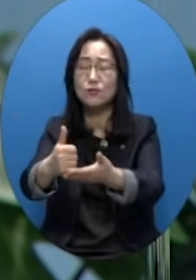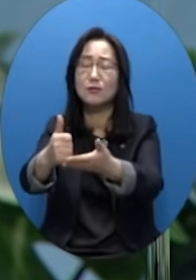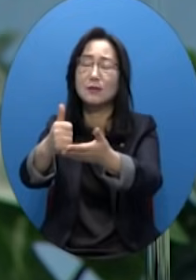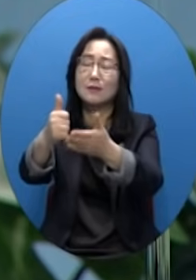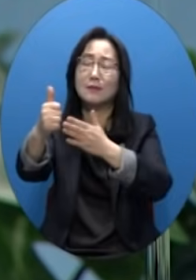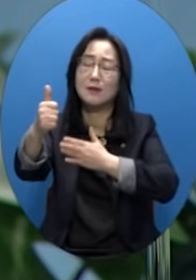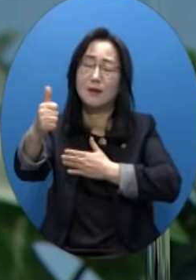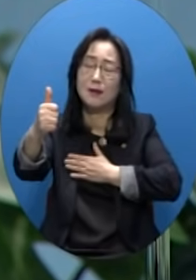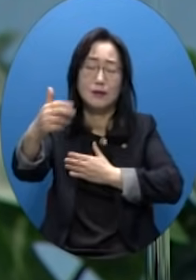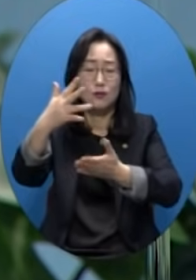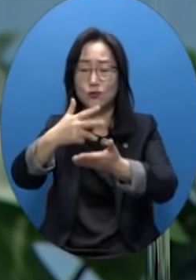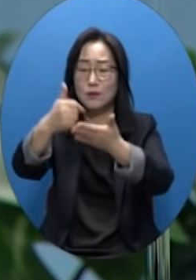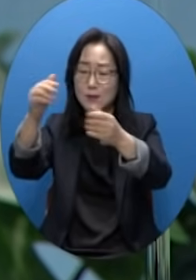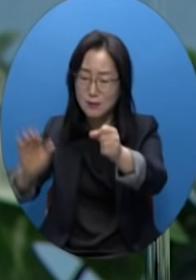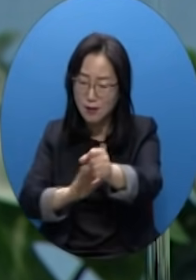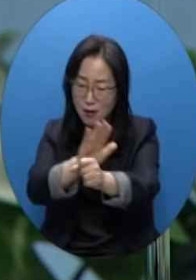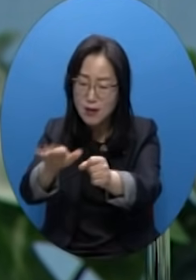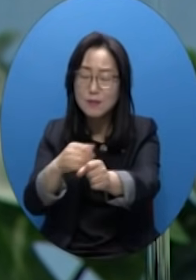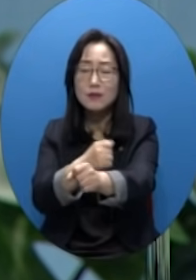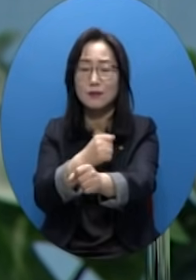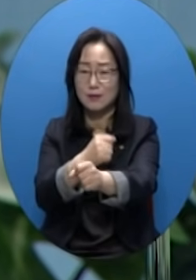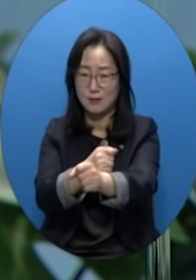주님을 사랑합니다